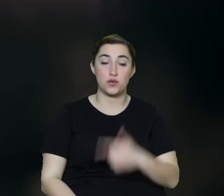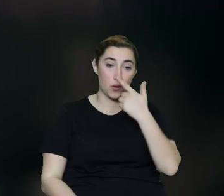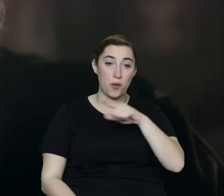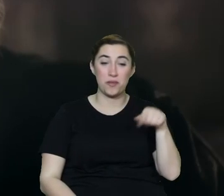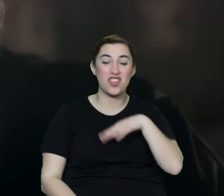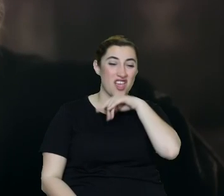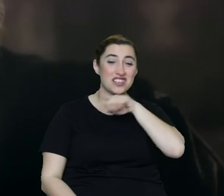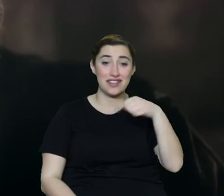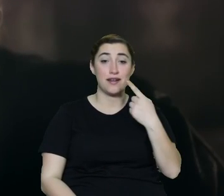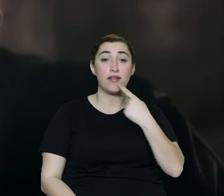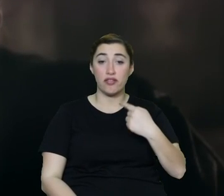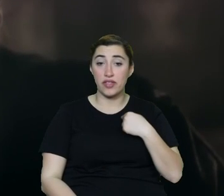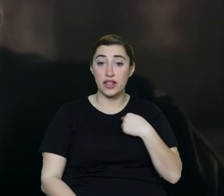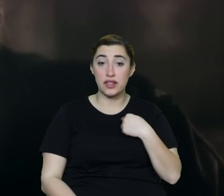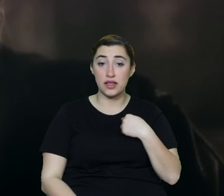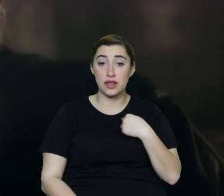Köyümün ihtiyarları dediler ki,